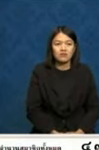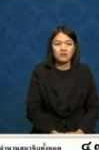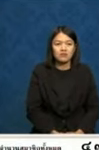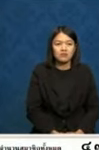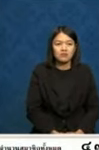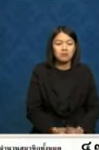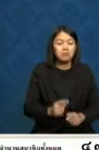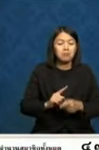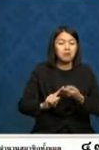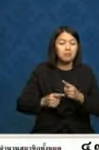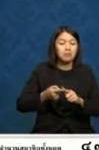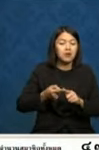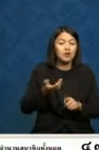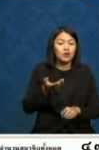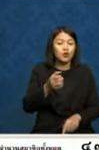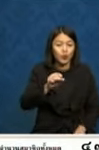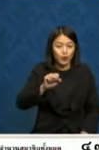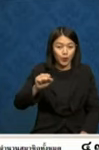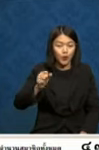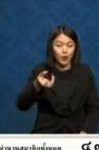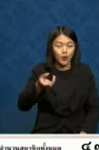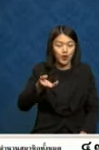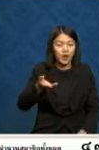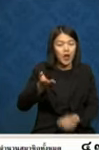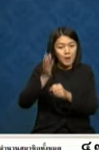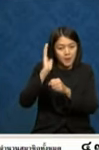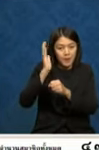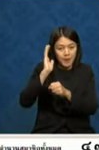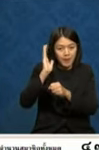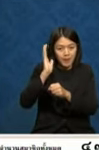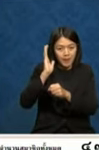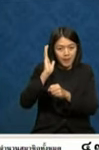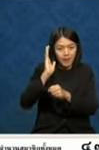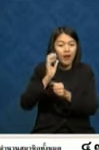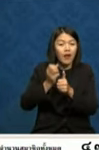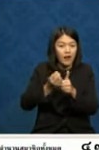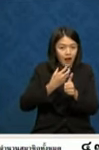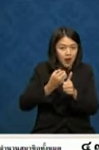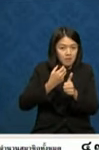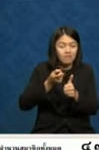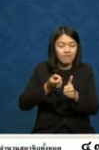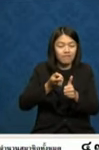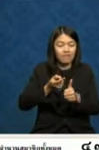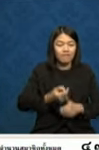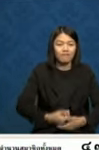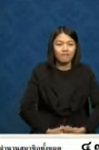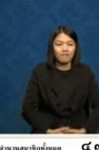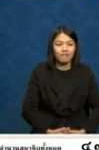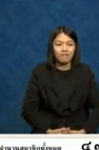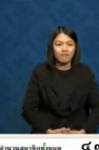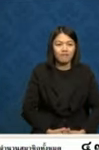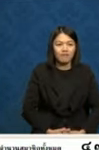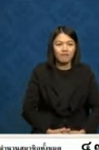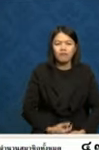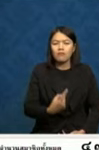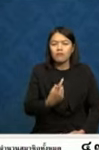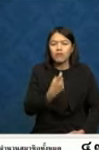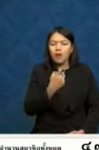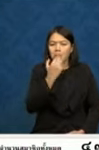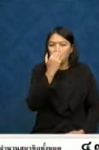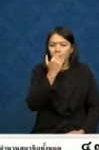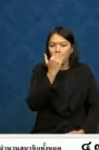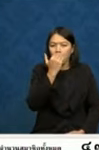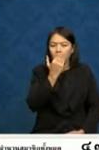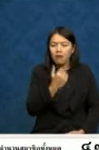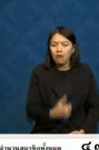เพื่อนสมาชิกนะครับได้สงวนความเห็นแล้วก็ได้ตั้งประเด็นคำถามบอกว่าทำ